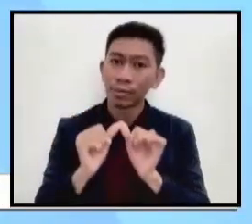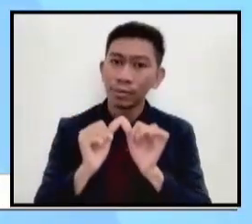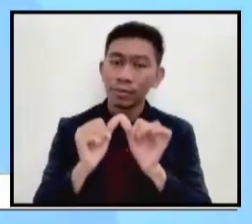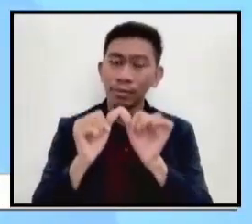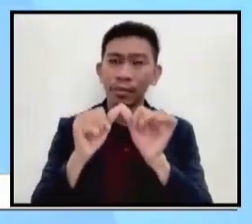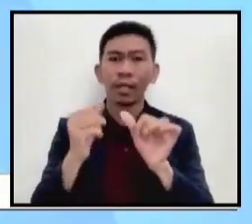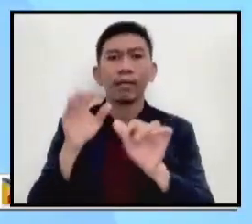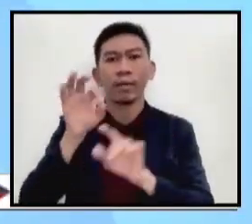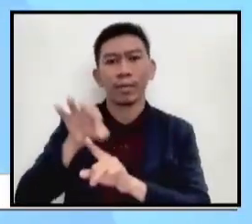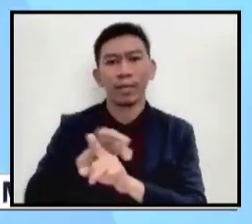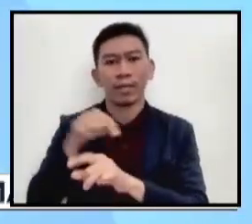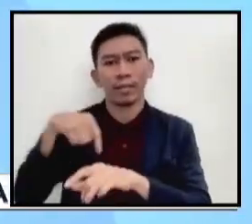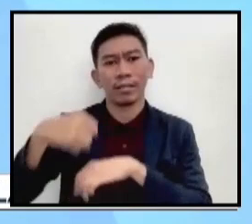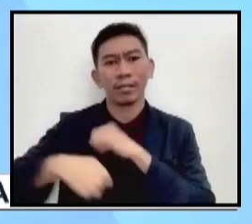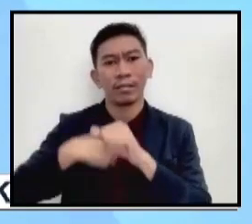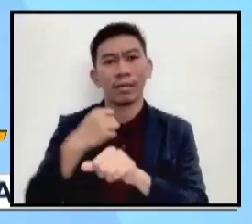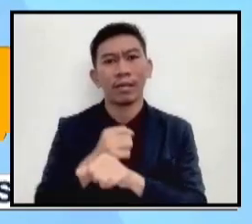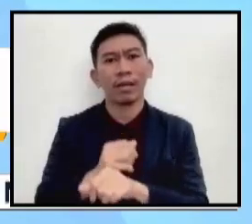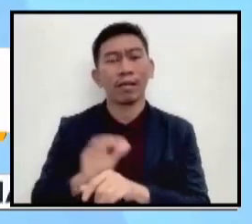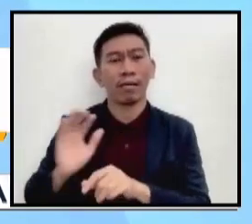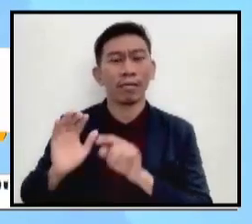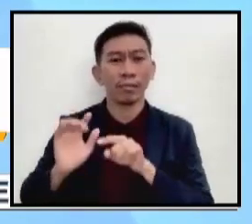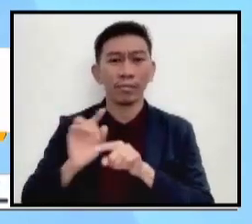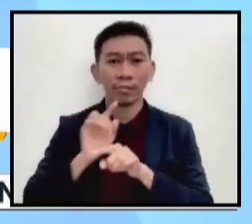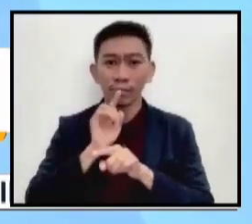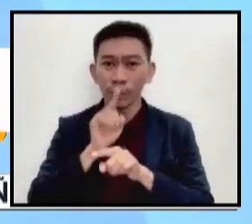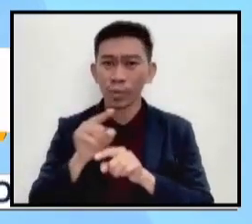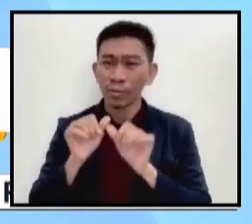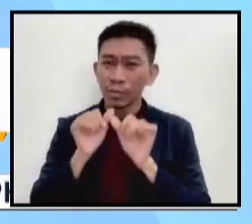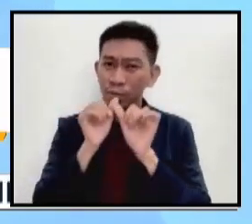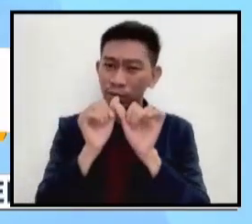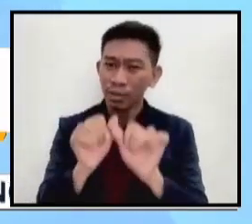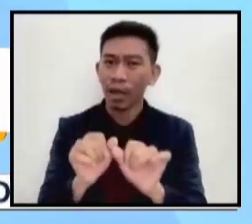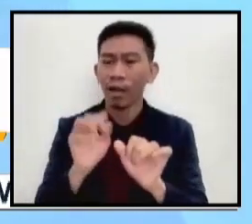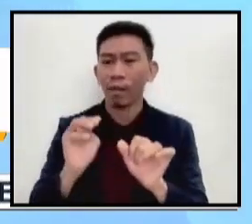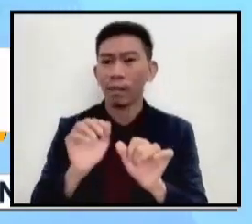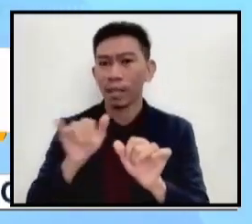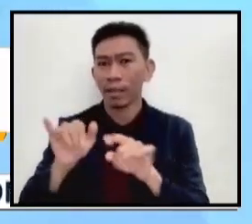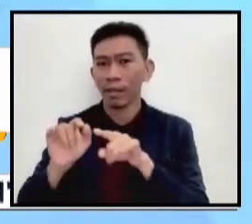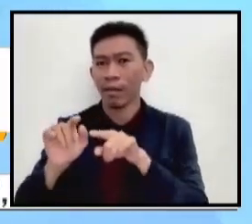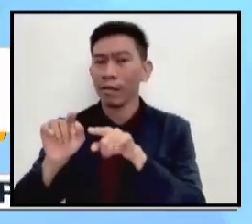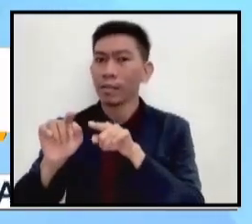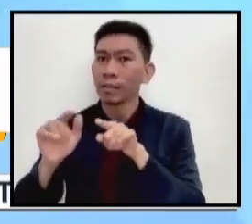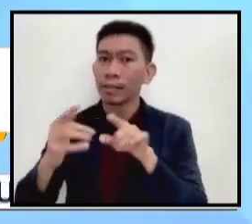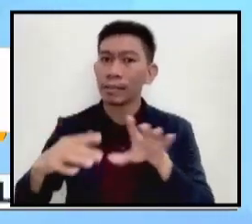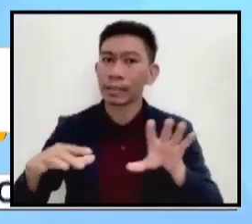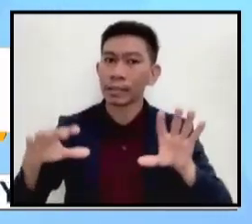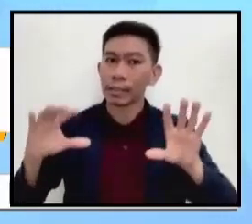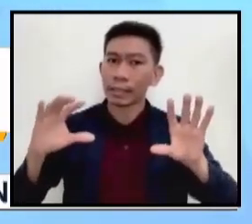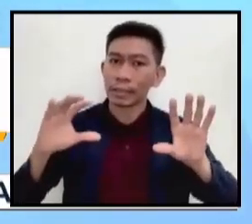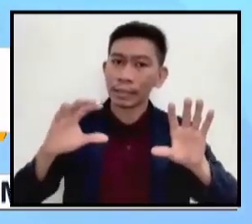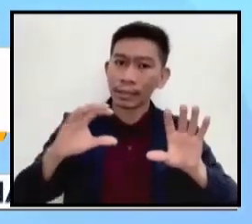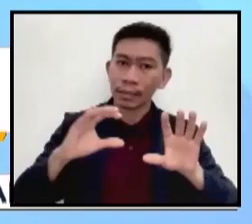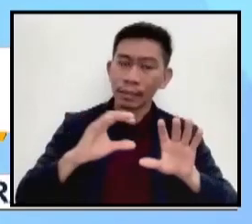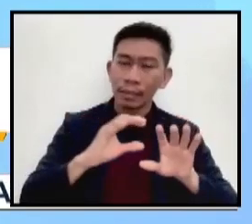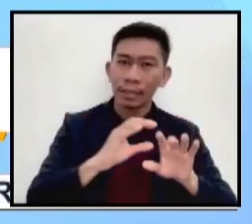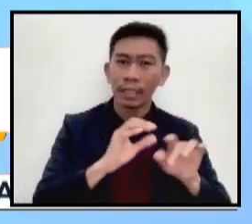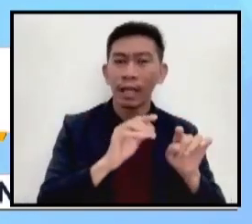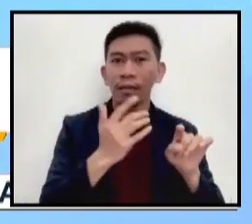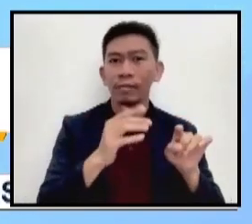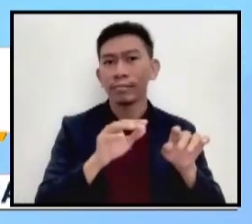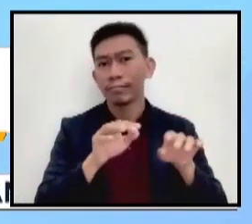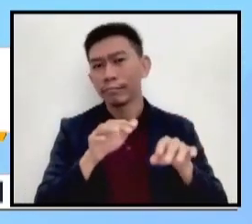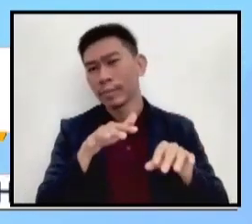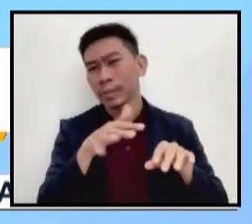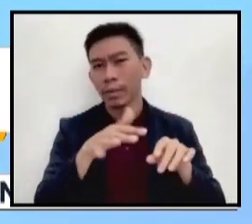pag-asa, maaring tumagal ang El Niño phenomenon hanggang Mayo at magta-transition ito sa neutral state ng El Niño Southern